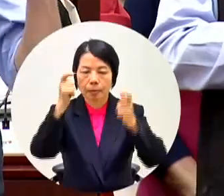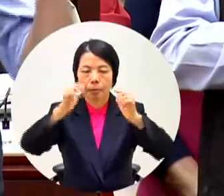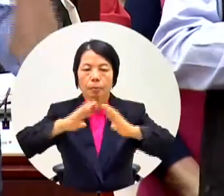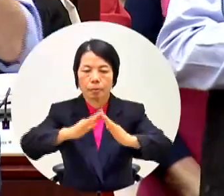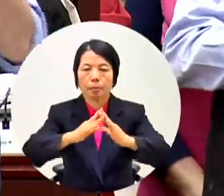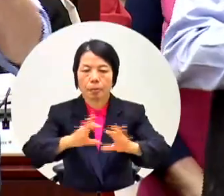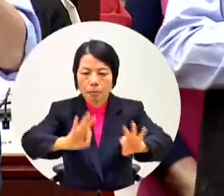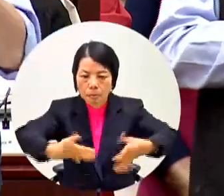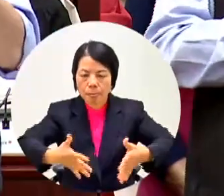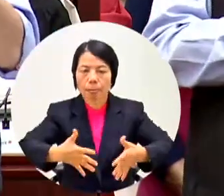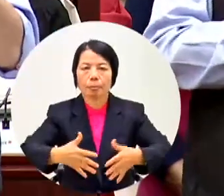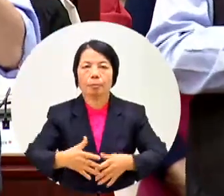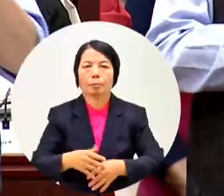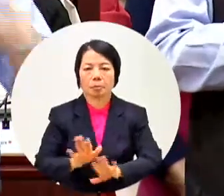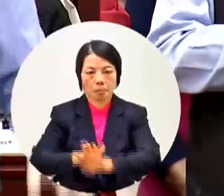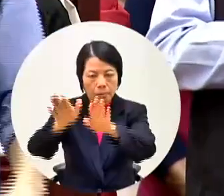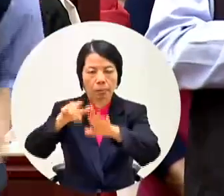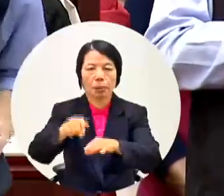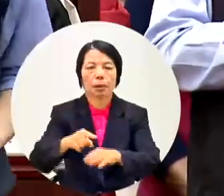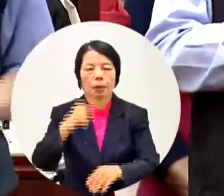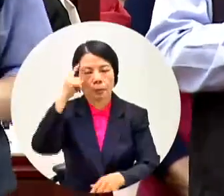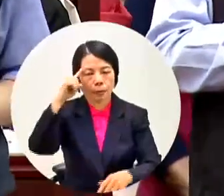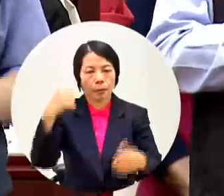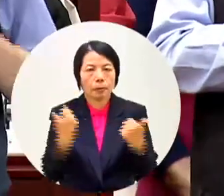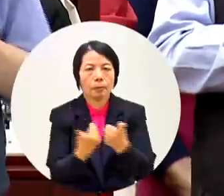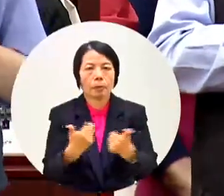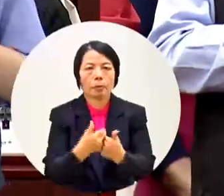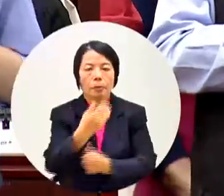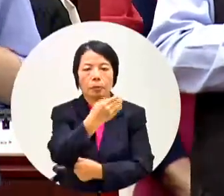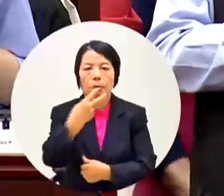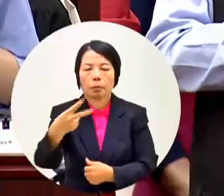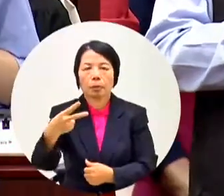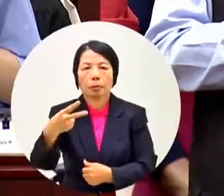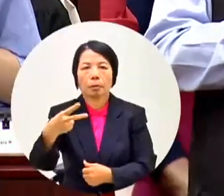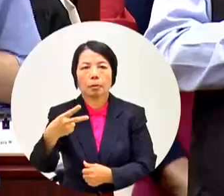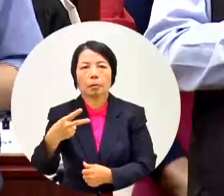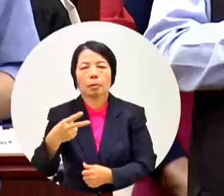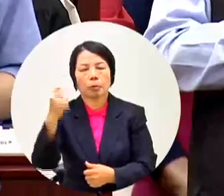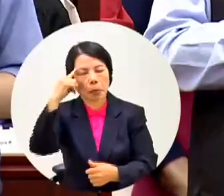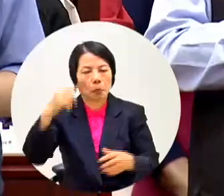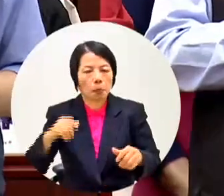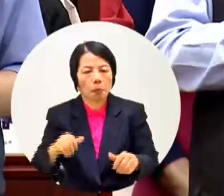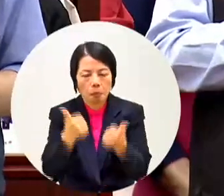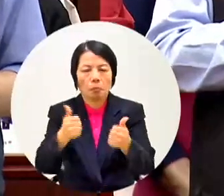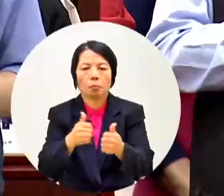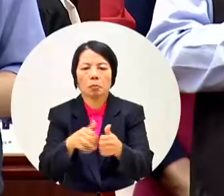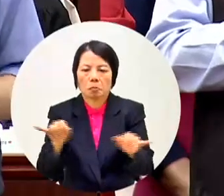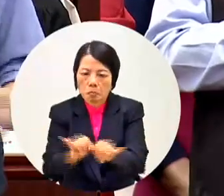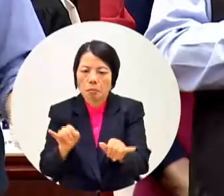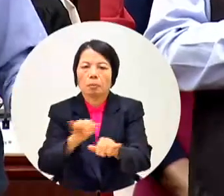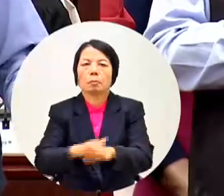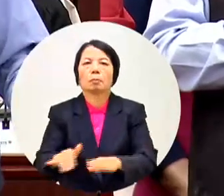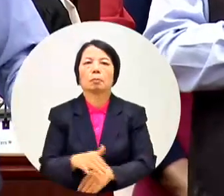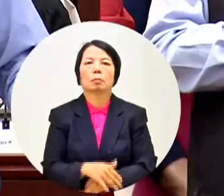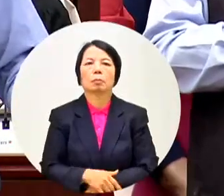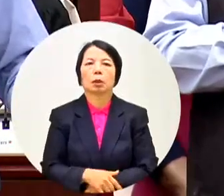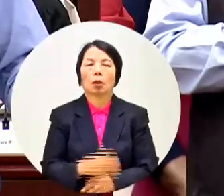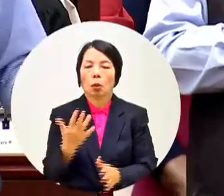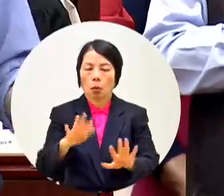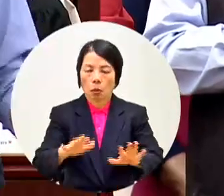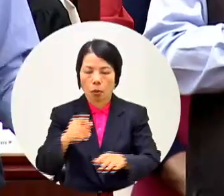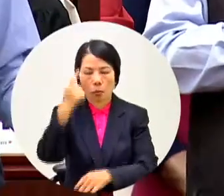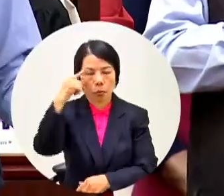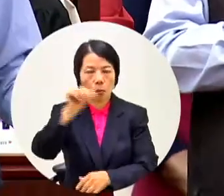对九二共识，它是会碰撞的。所以我才说高雄，我个人在选举前五天，我公开承认，大家说啊，你安内列都